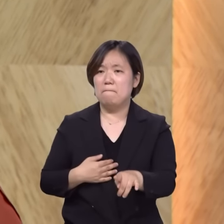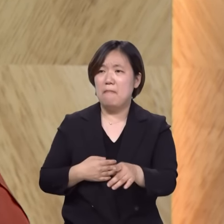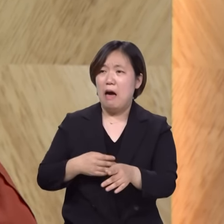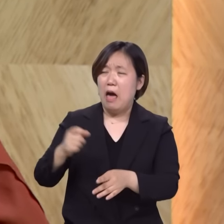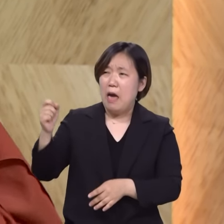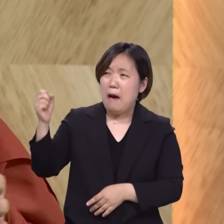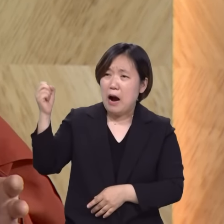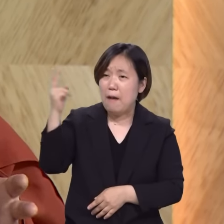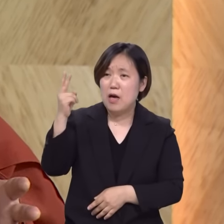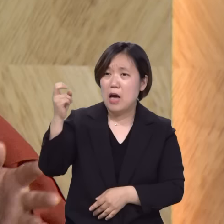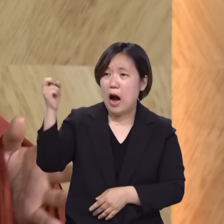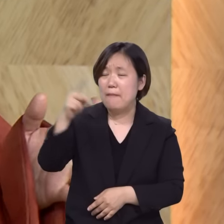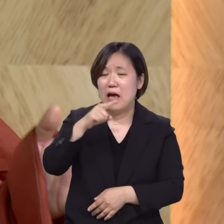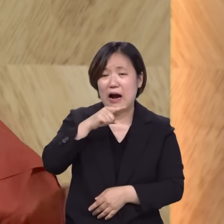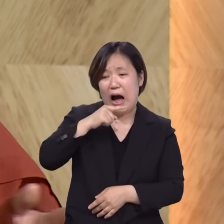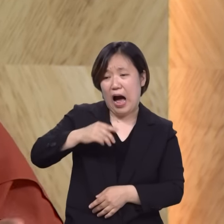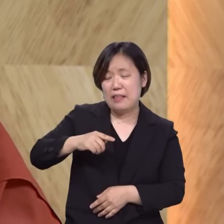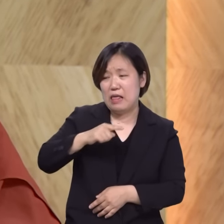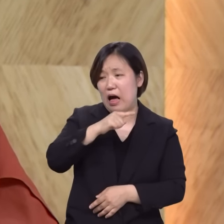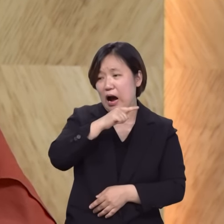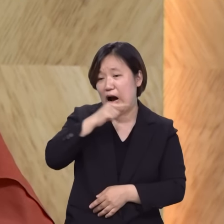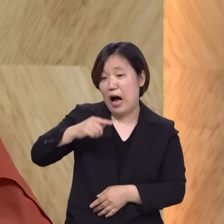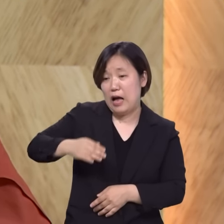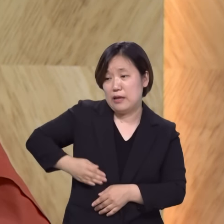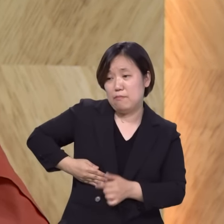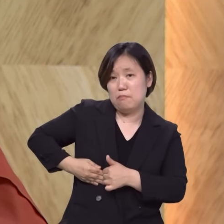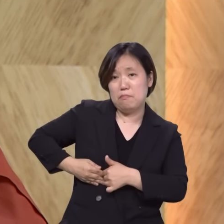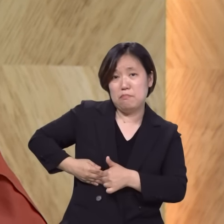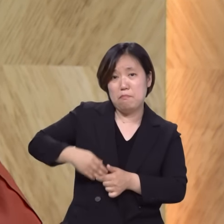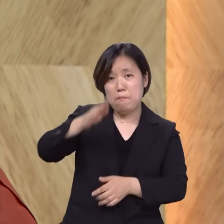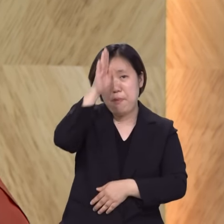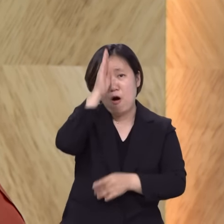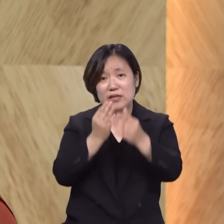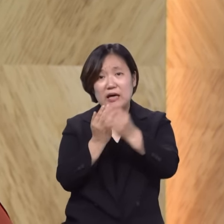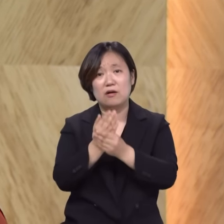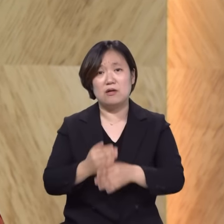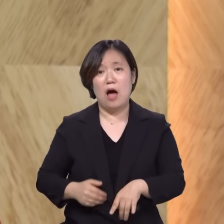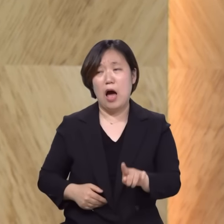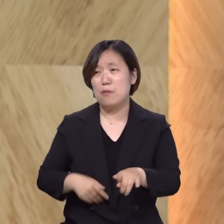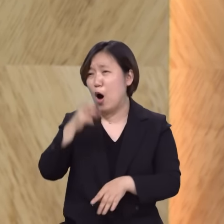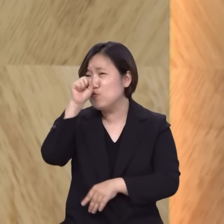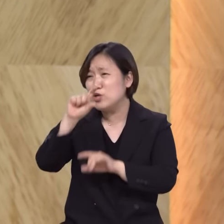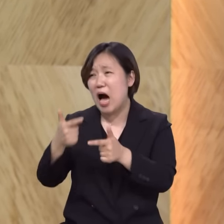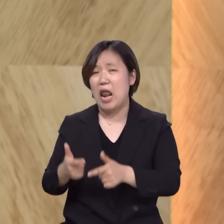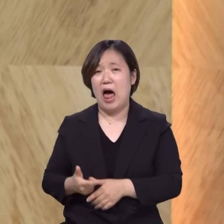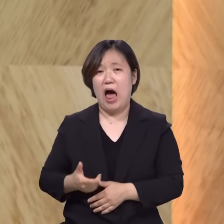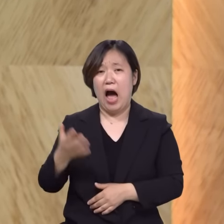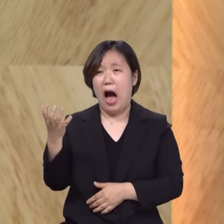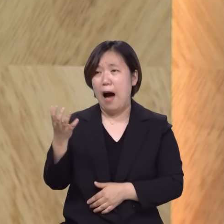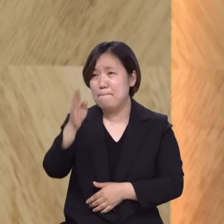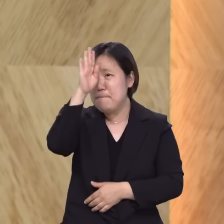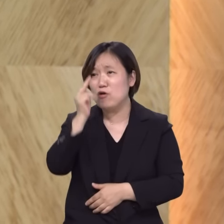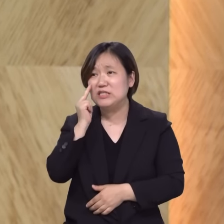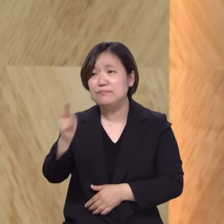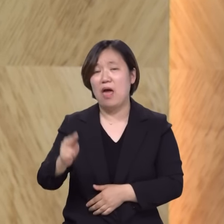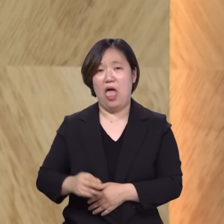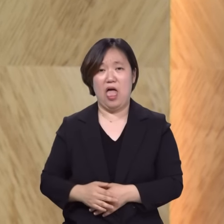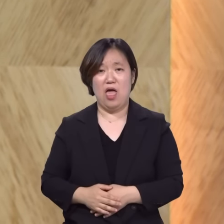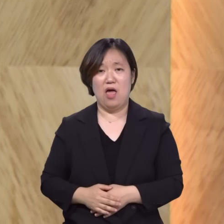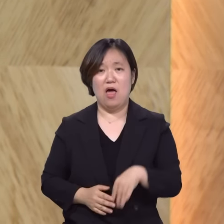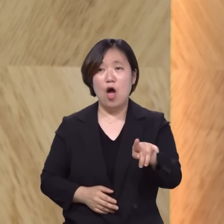관념입니다 지금 상태가 굉장히 안 좋습니다 지금 상태로 볼 거 같으면 지금 남은